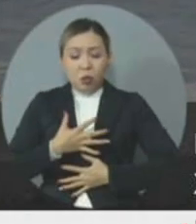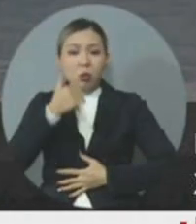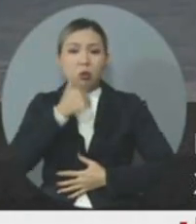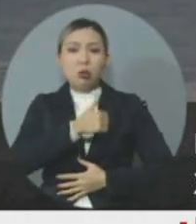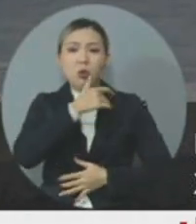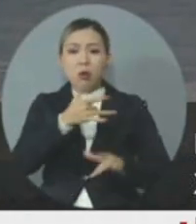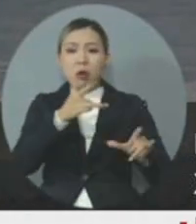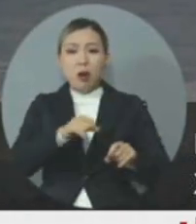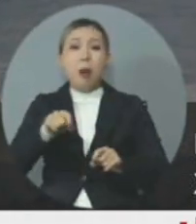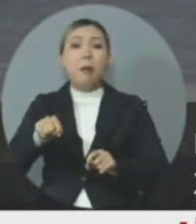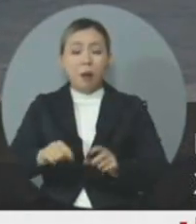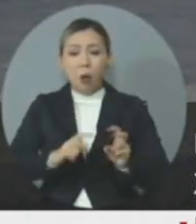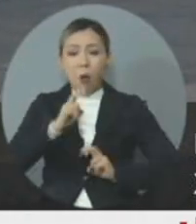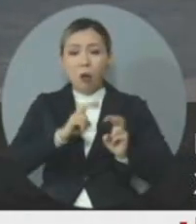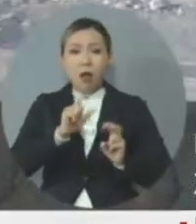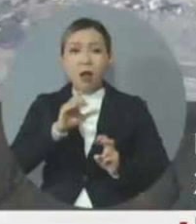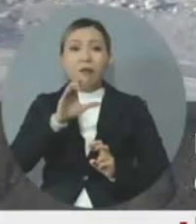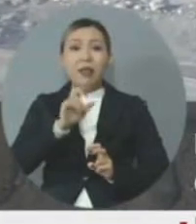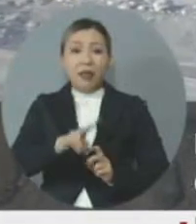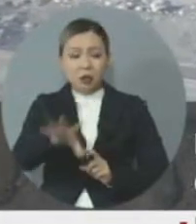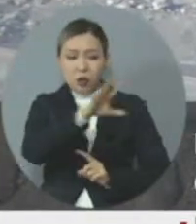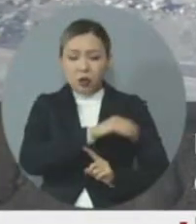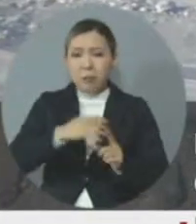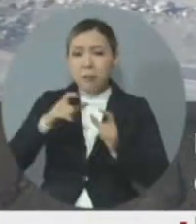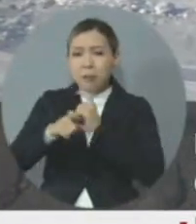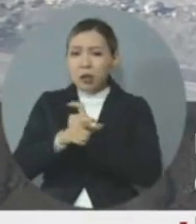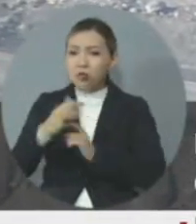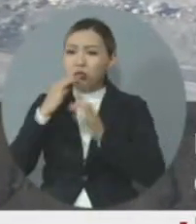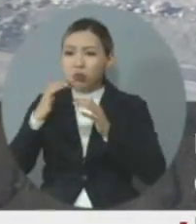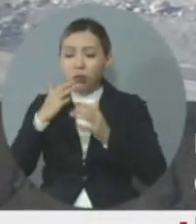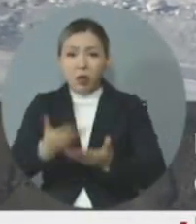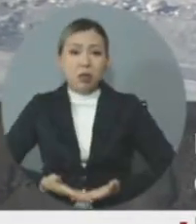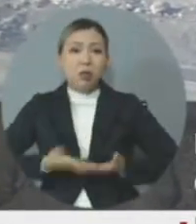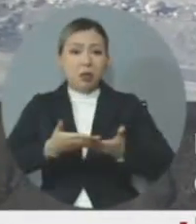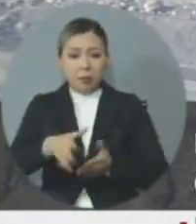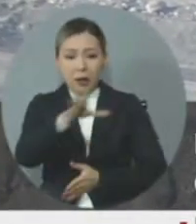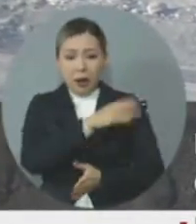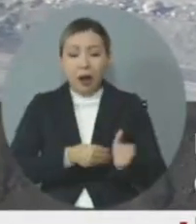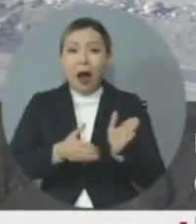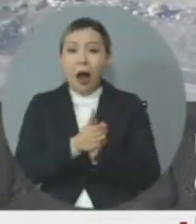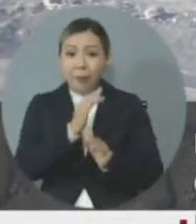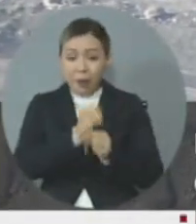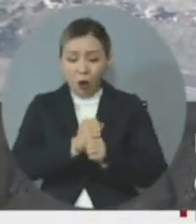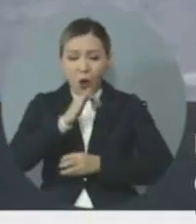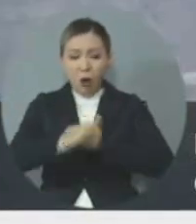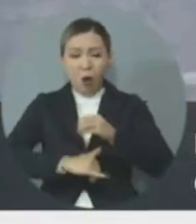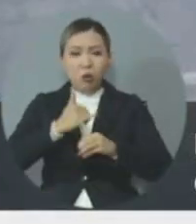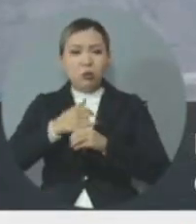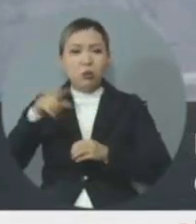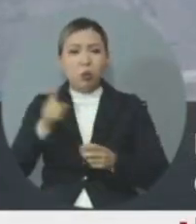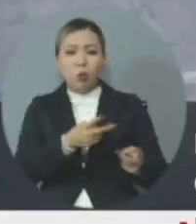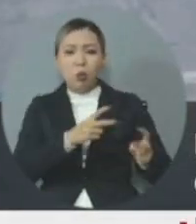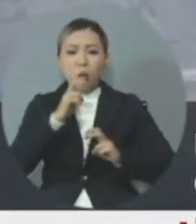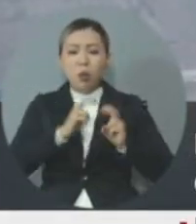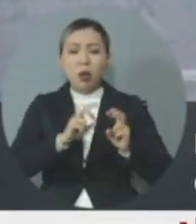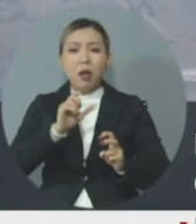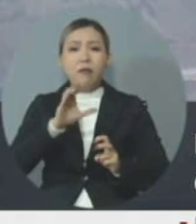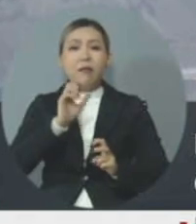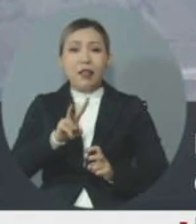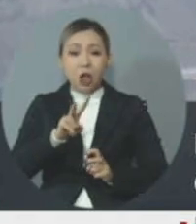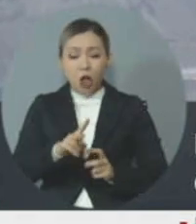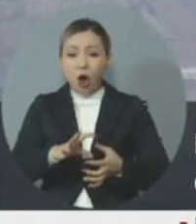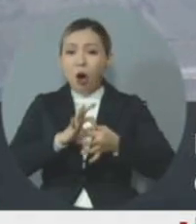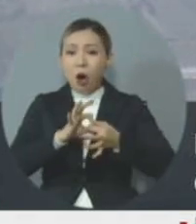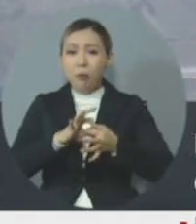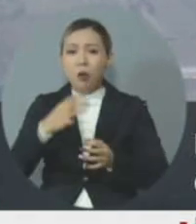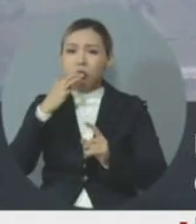үйлдвэрчний эвлэлийн гишүүд дотор байгаа мэрэгчлүүдээсээ зөвлөгөө дэмжлэг авч хамтран ажиллахаас гадна олон улсын үйлдвэрчний эвлэлийн холбооноос дэмжлэг авч ажиллахаа мэдгдлээ. Цаашид